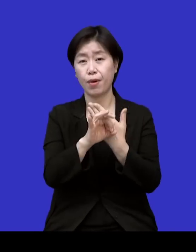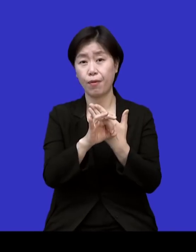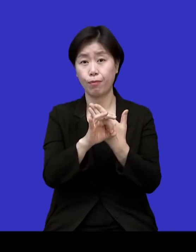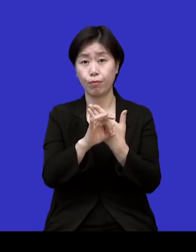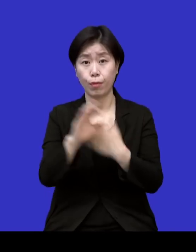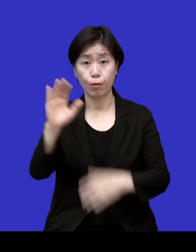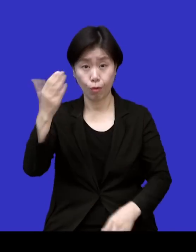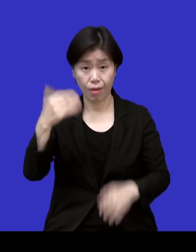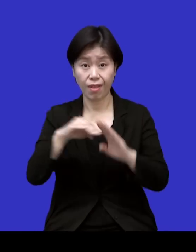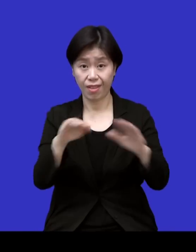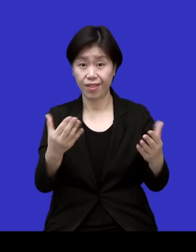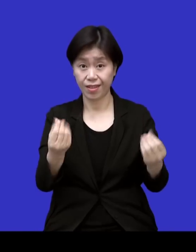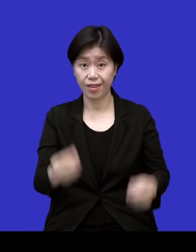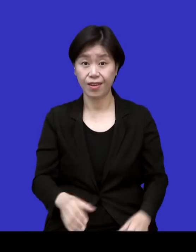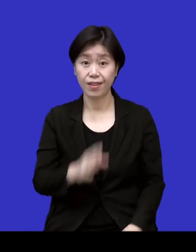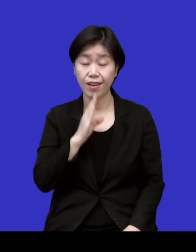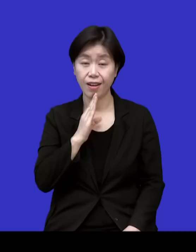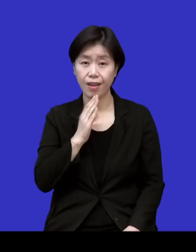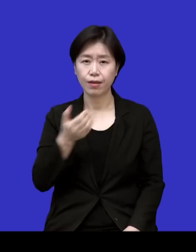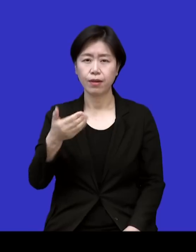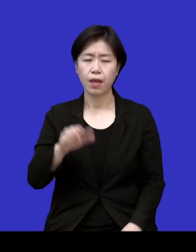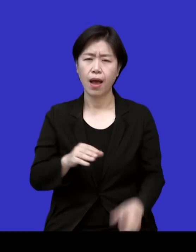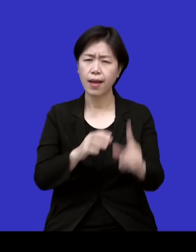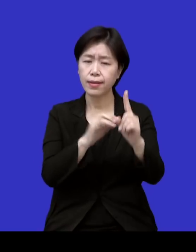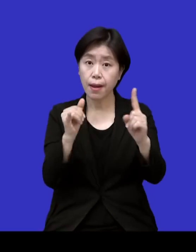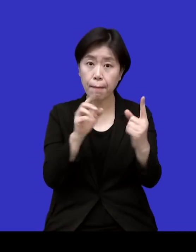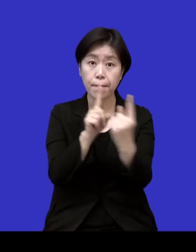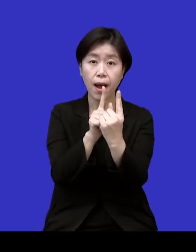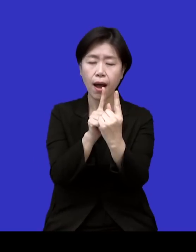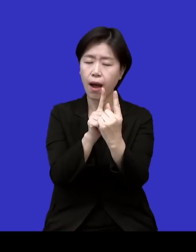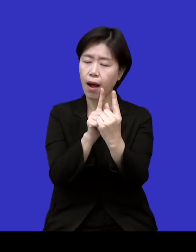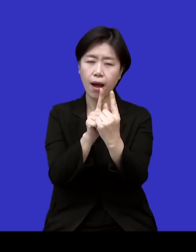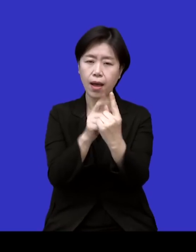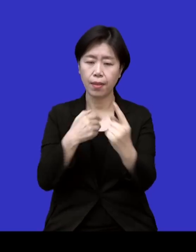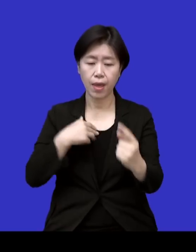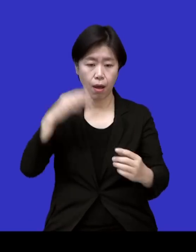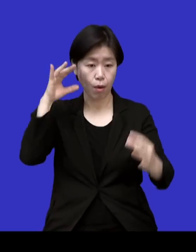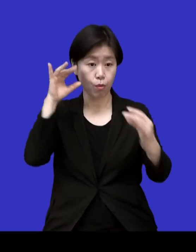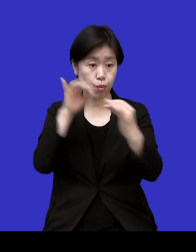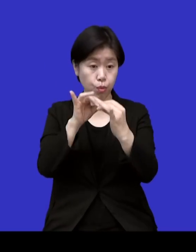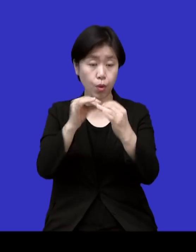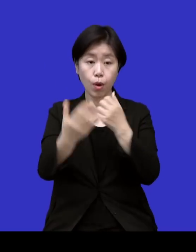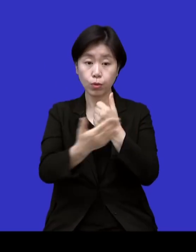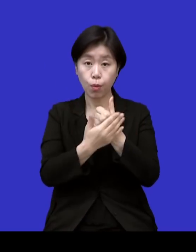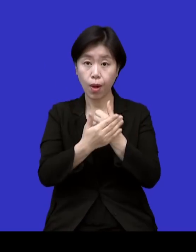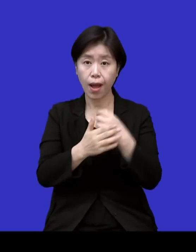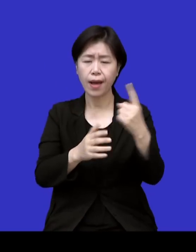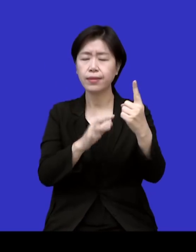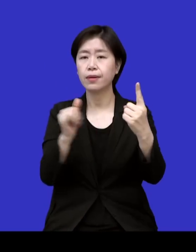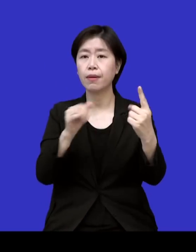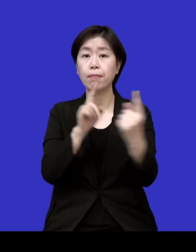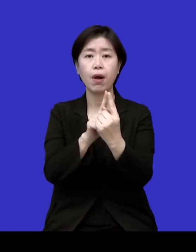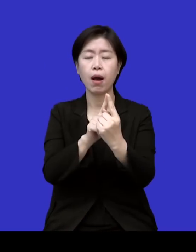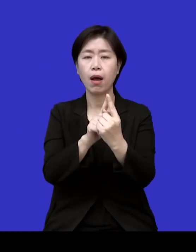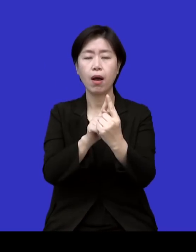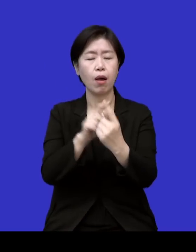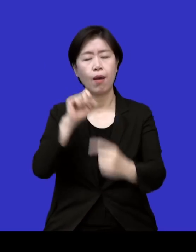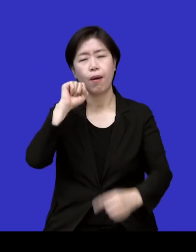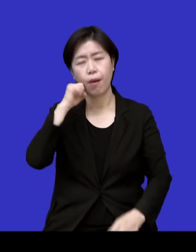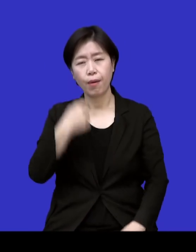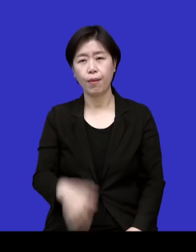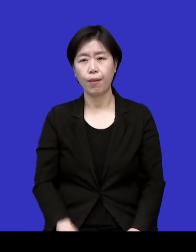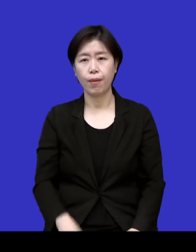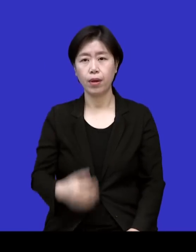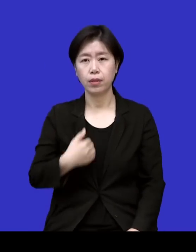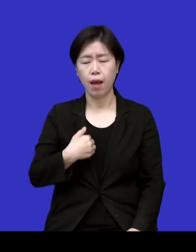참 어렵은데 돌이켜보면 저 같은 경우에도 제가 제일 힘들 때 아내나 부모님한테도